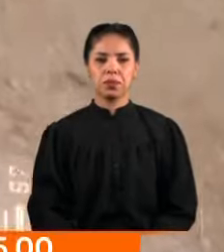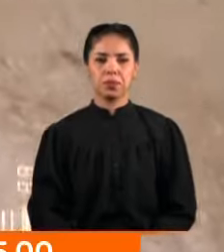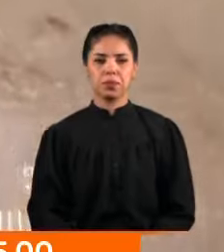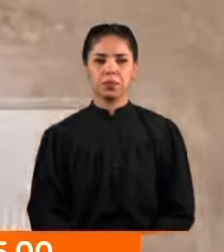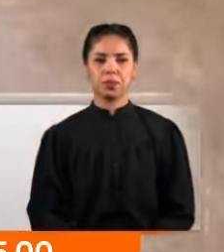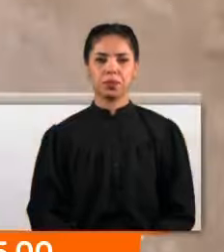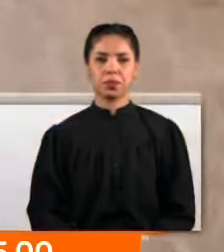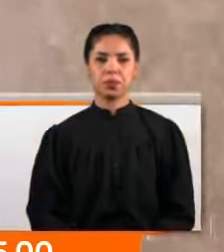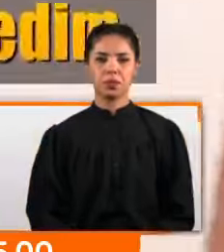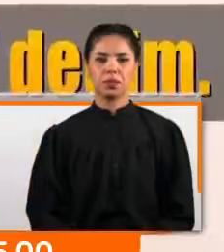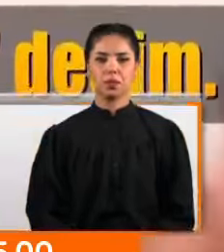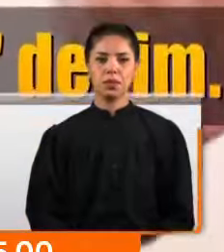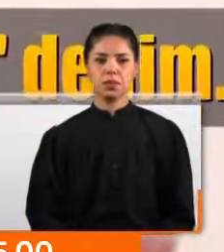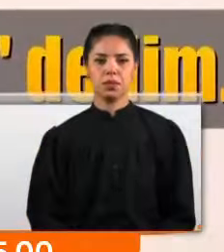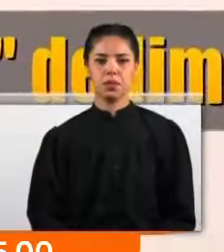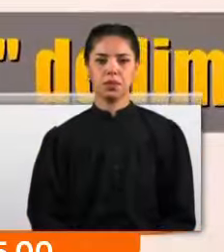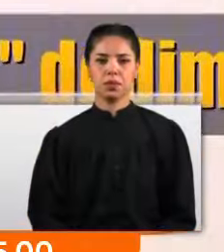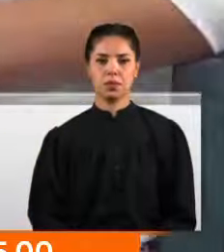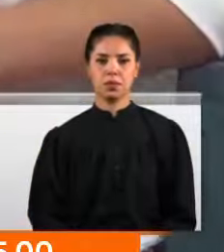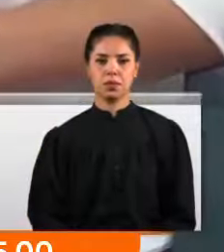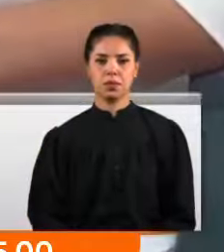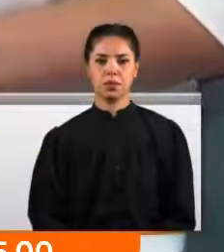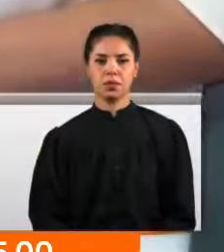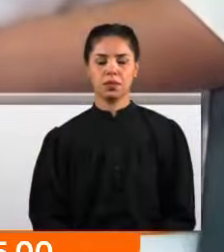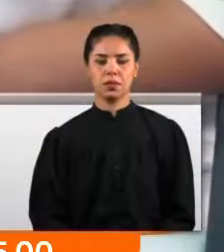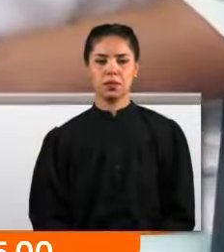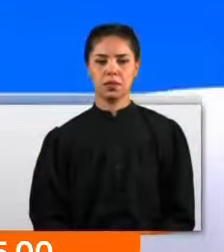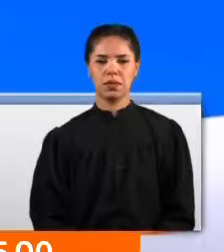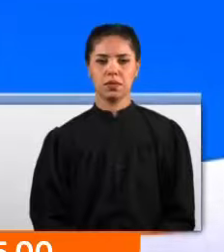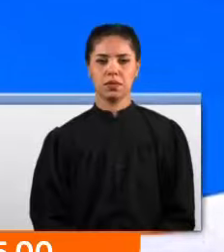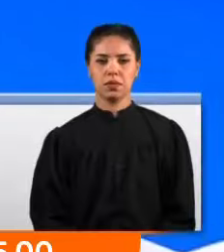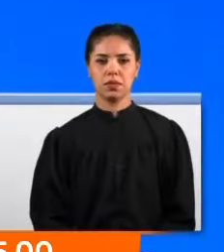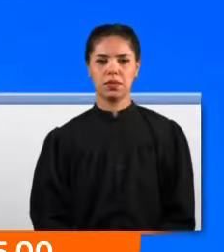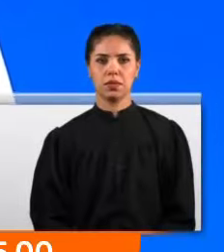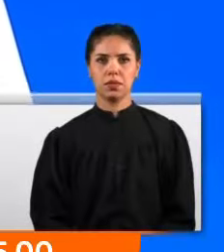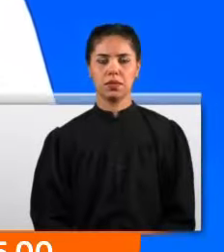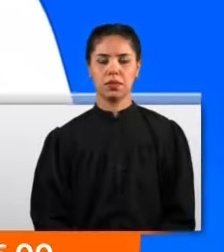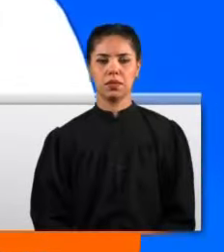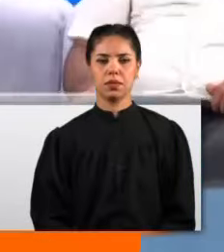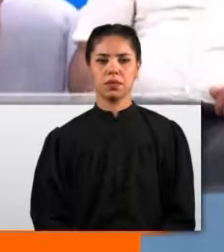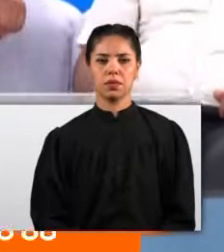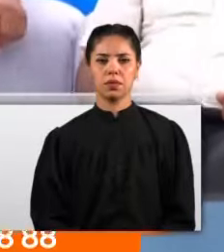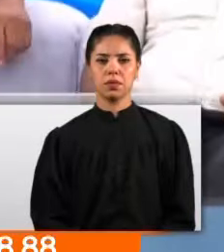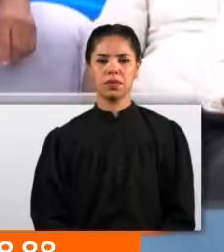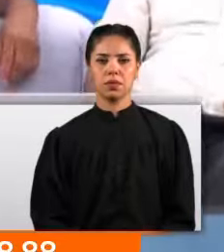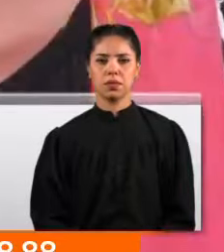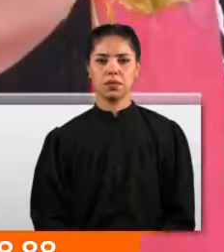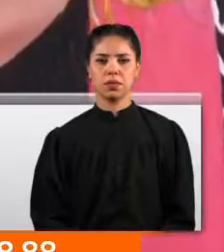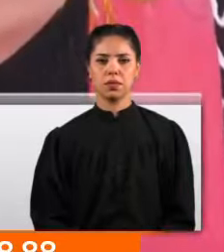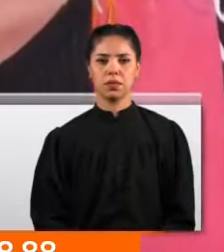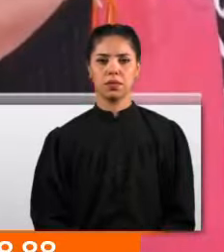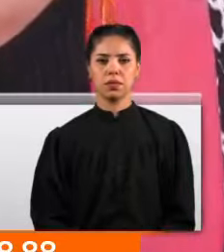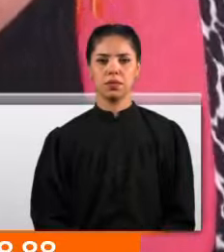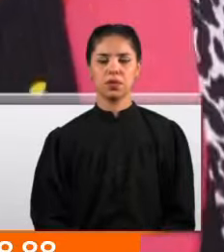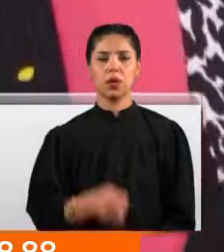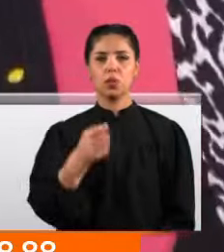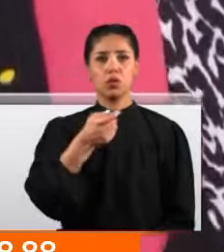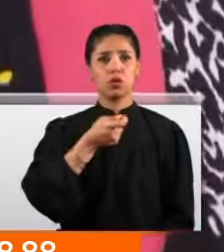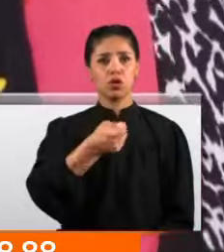Onu da Müge Anlı da dedi, duyunca hani mümkün olmasın dedim. Yalan konuşmasınlar. Et makinesini Mehmet Taşpınar aldı götürdü. Vahşi